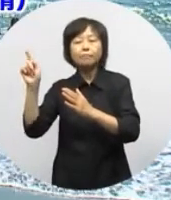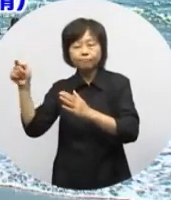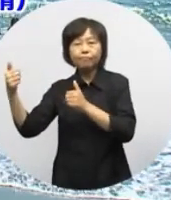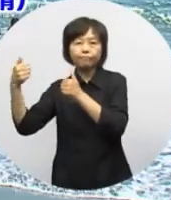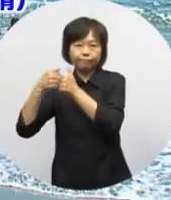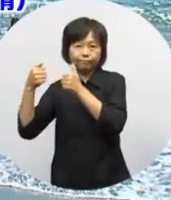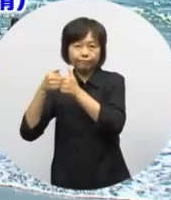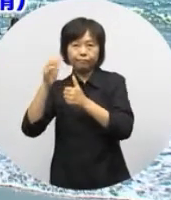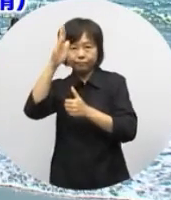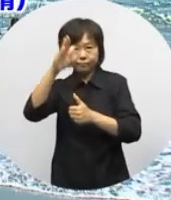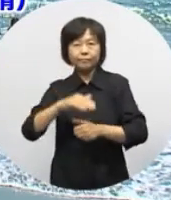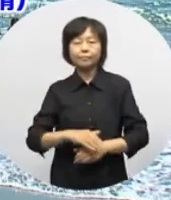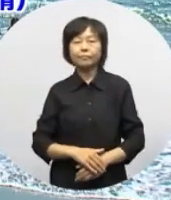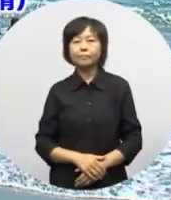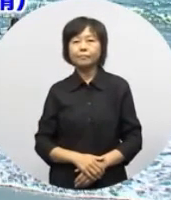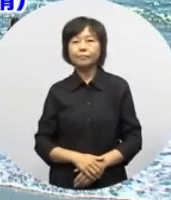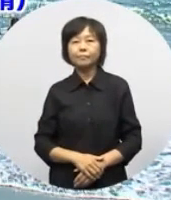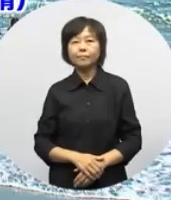談ください。